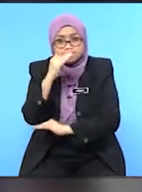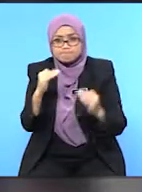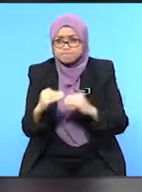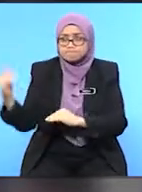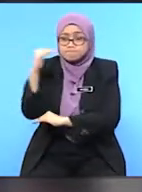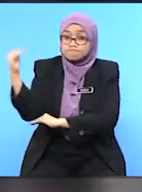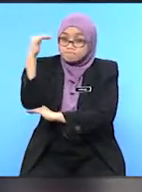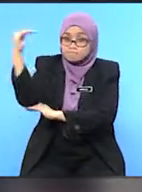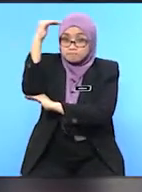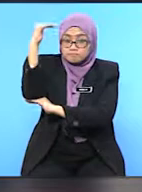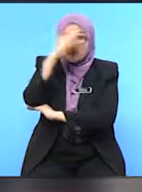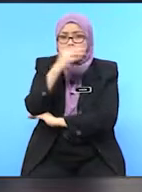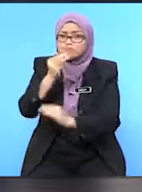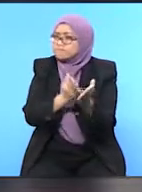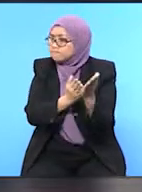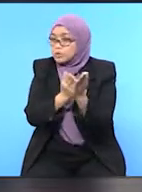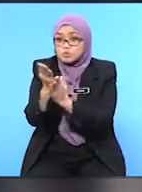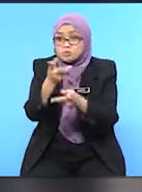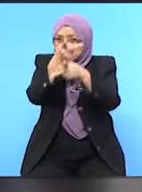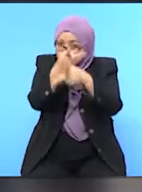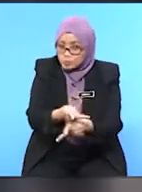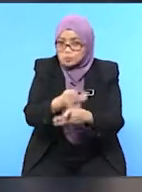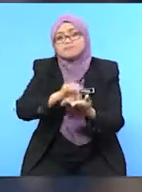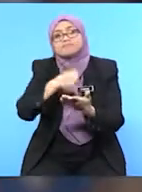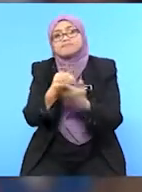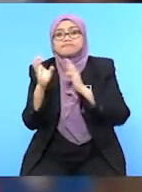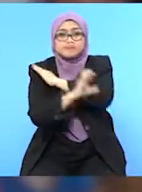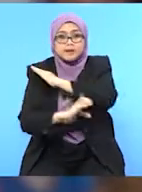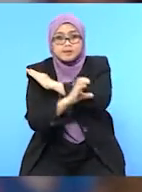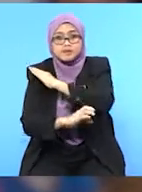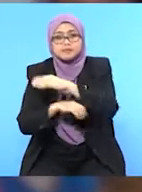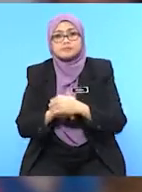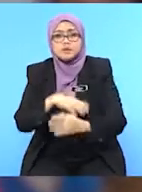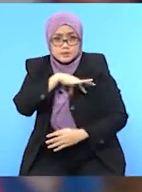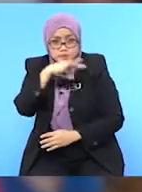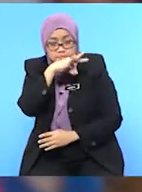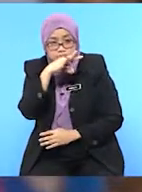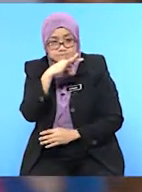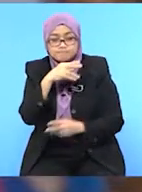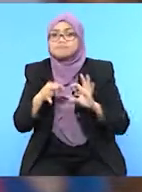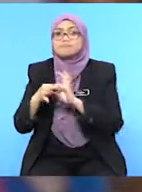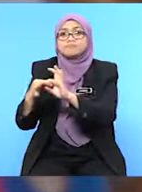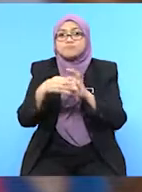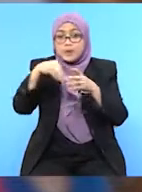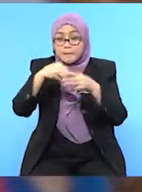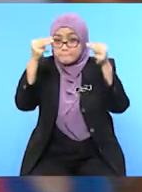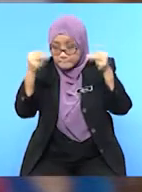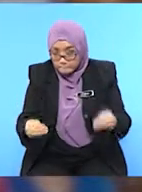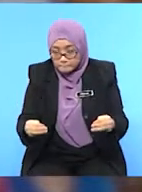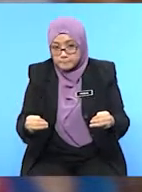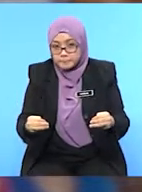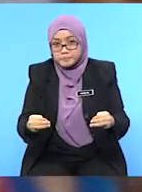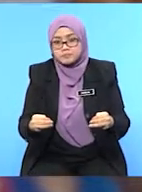dan seterusnya mengukuhkan ekonomi negara oke semangat pepaduan yang wujud dalam kalangan masyarakat